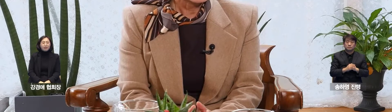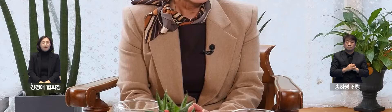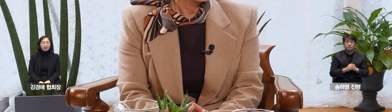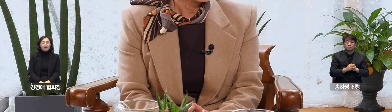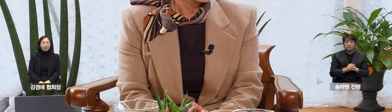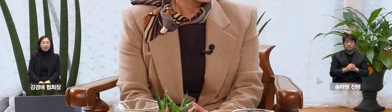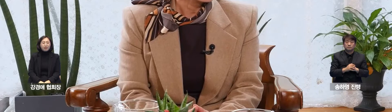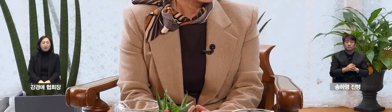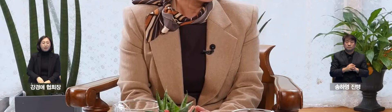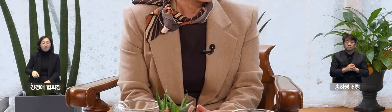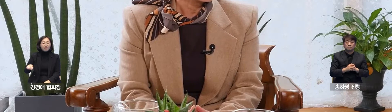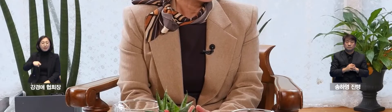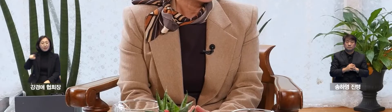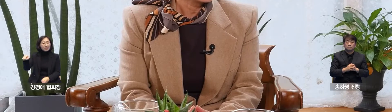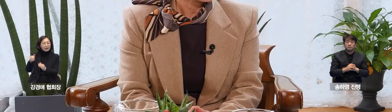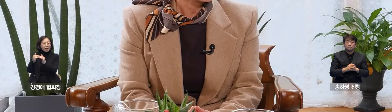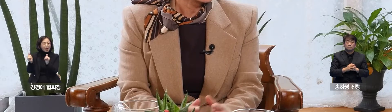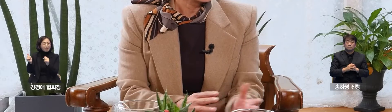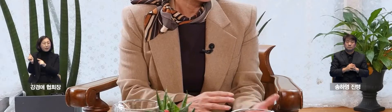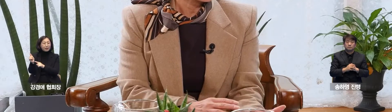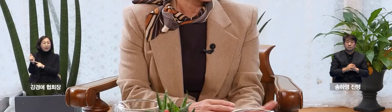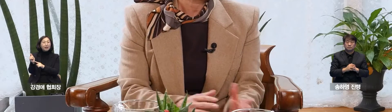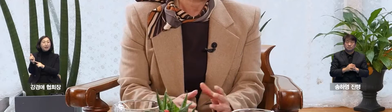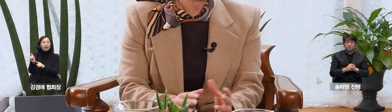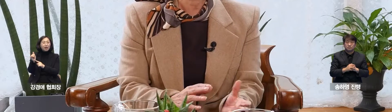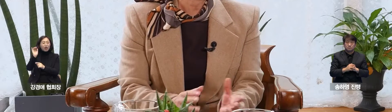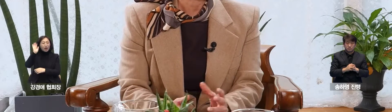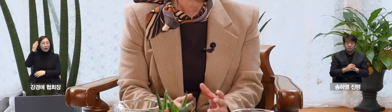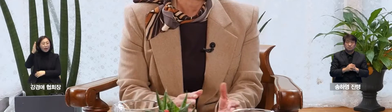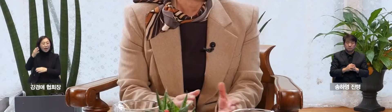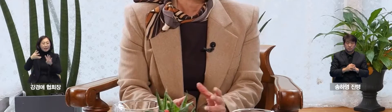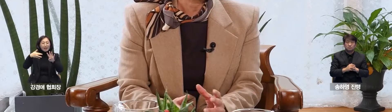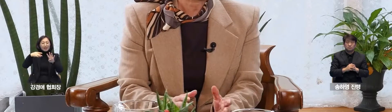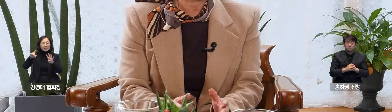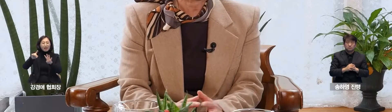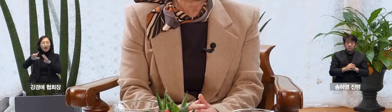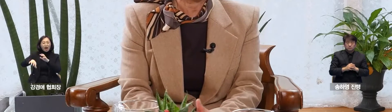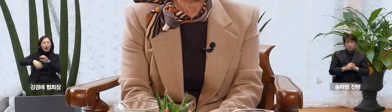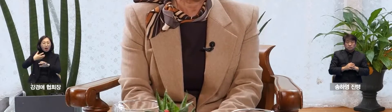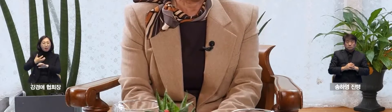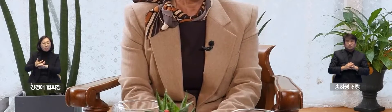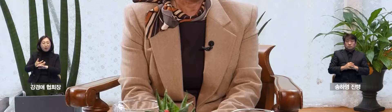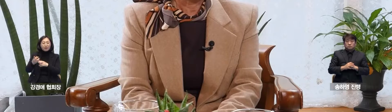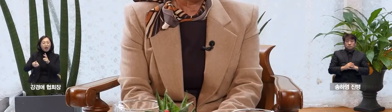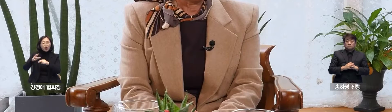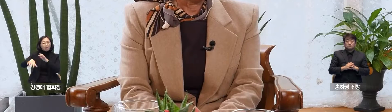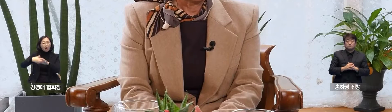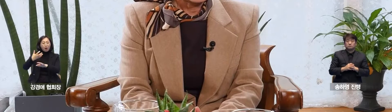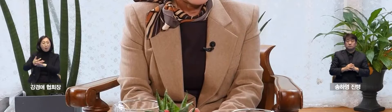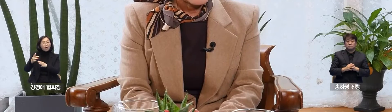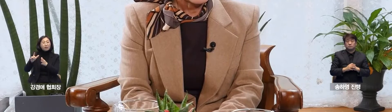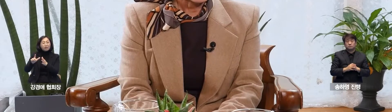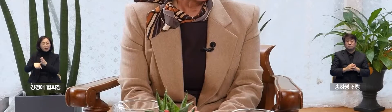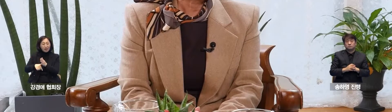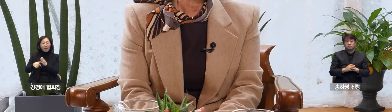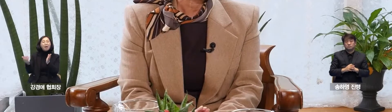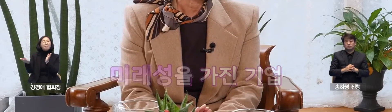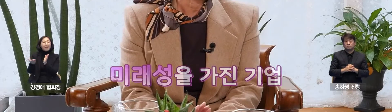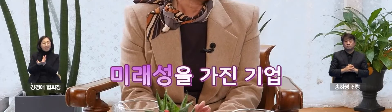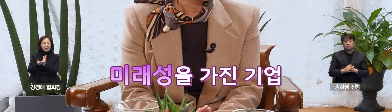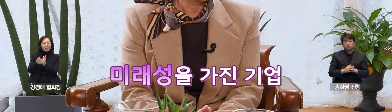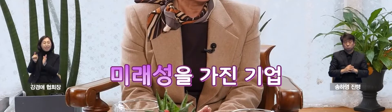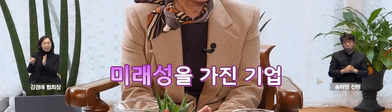그쪽에 있는 사람들 사실은 현대 뭐 조금 뭐 4차 혁명 뭐 여러 가지 이야기가 나오지만 4차 산업혁명 그쪽에